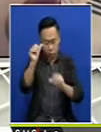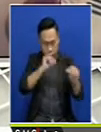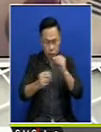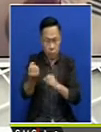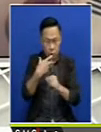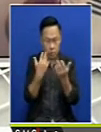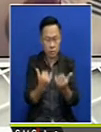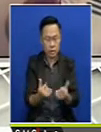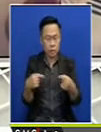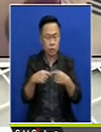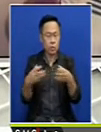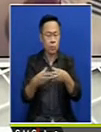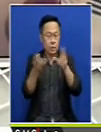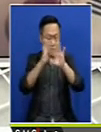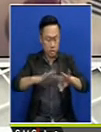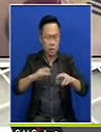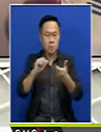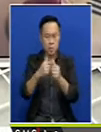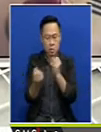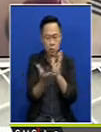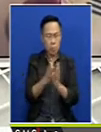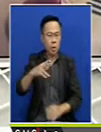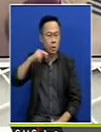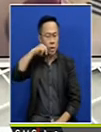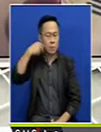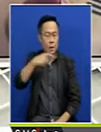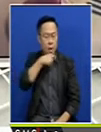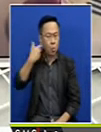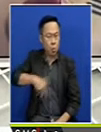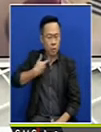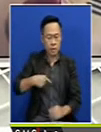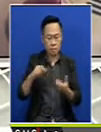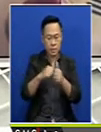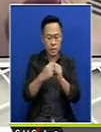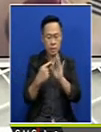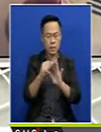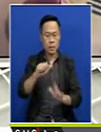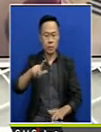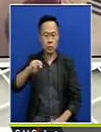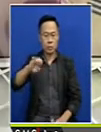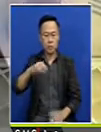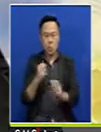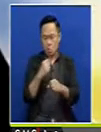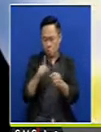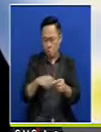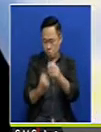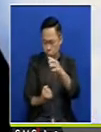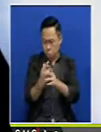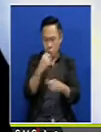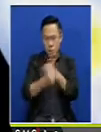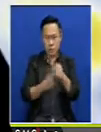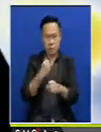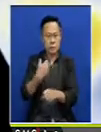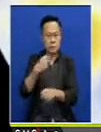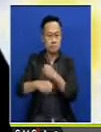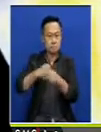าพื้นที่เอเชียตะวันออกเฉียงใต้เผชิญภัยแล้งจากปรากฏการณ์เอลนิโญรุนแรงที่สุดในรอบหลายสิบปีครับนักภูมิอากาศวิทย